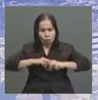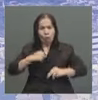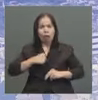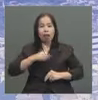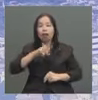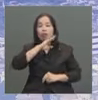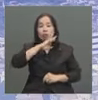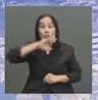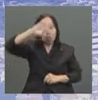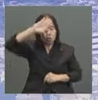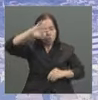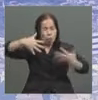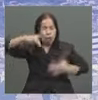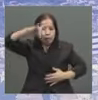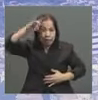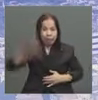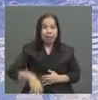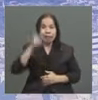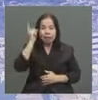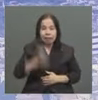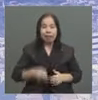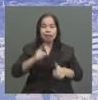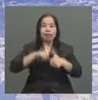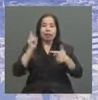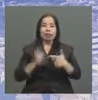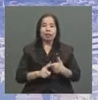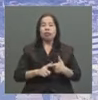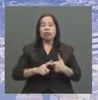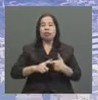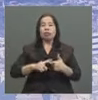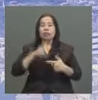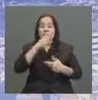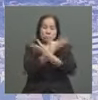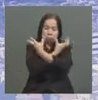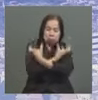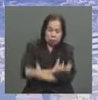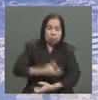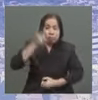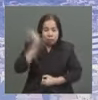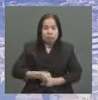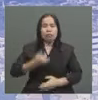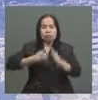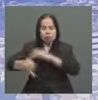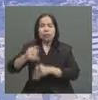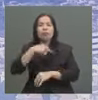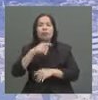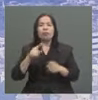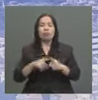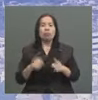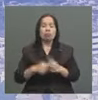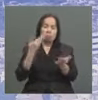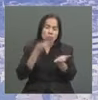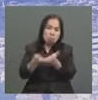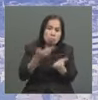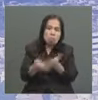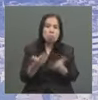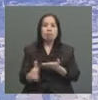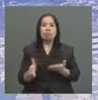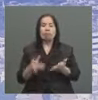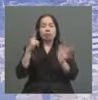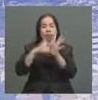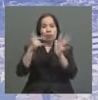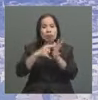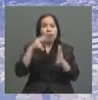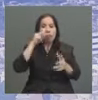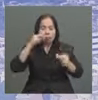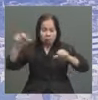ำกัดแพทย์หรือเจ้าหน้าที่ที่ต้องตรวจก็ต้องใช้ชุด ในการที่จะตรวจแบบเขาเรียกว่า